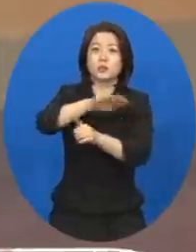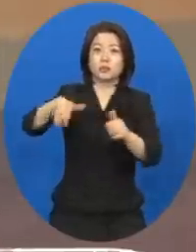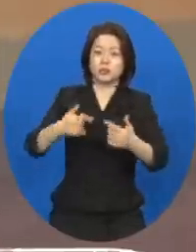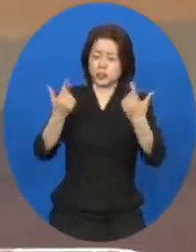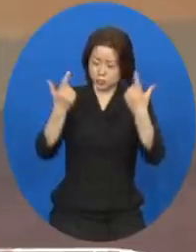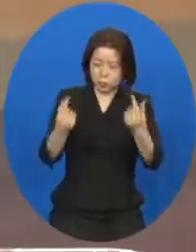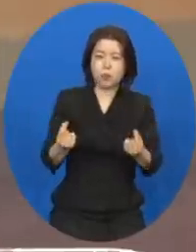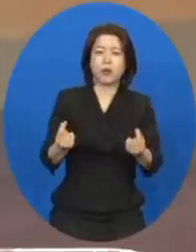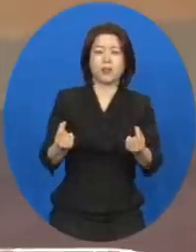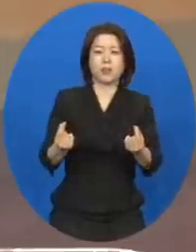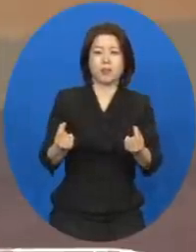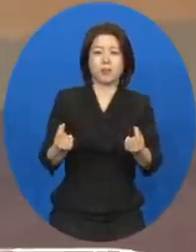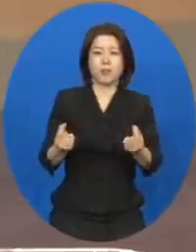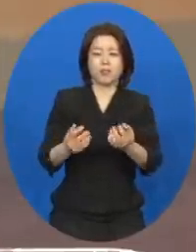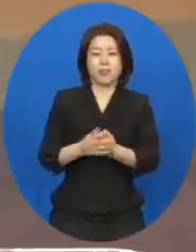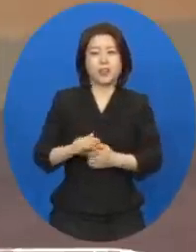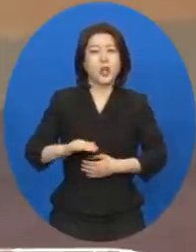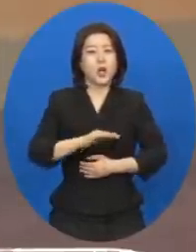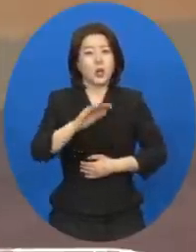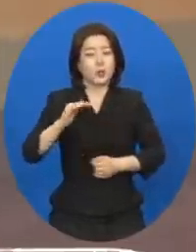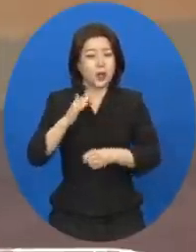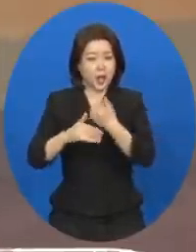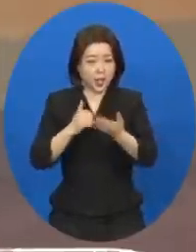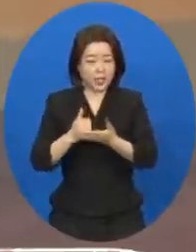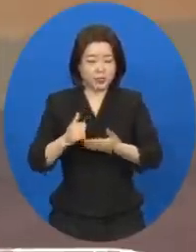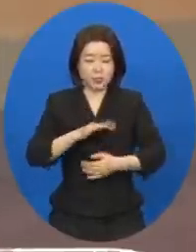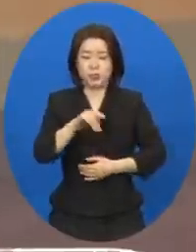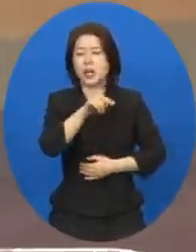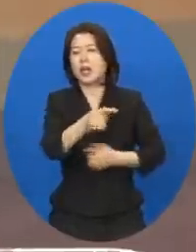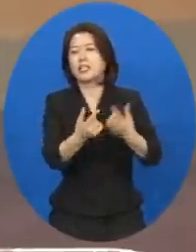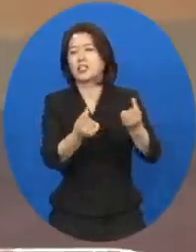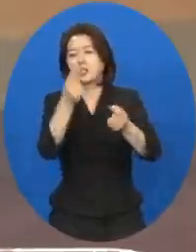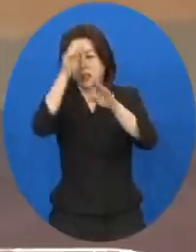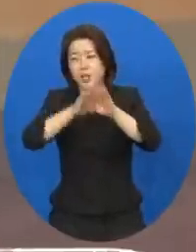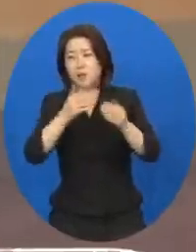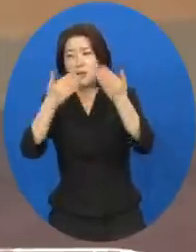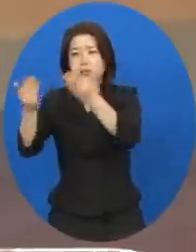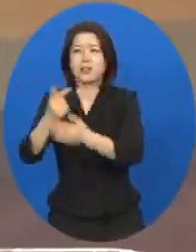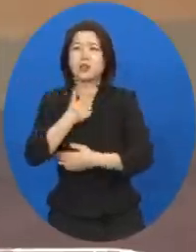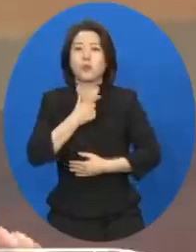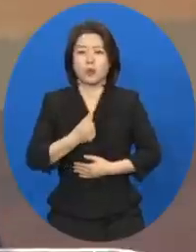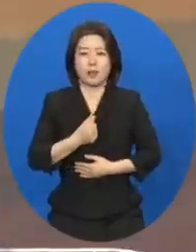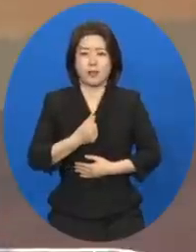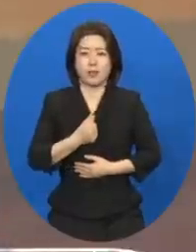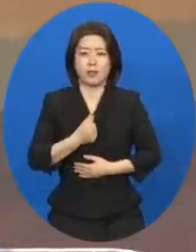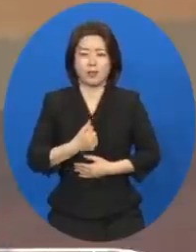우리 하나님은 우리가 이렇게 예배하기를 원하세요.